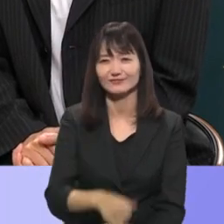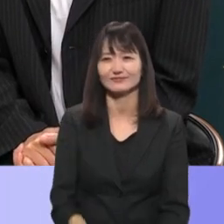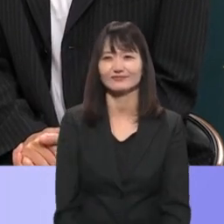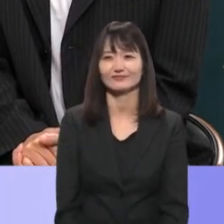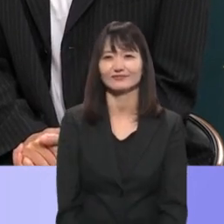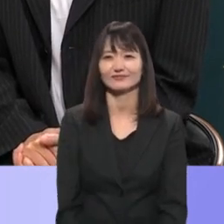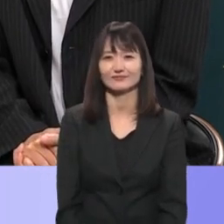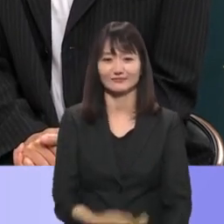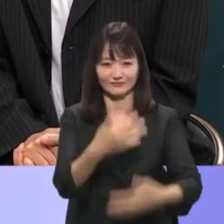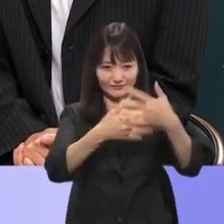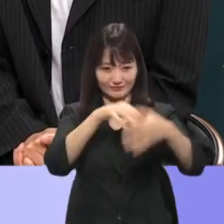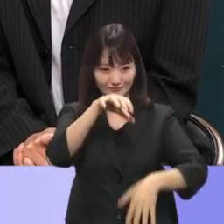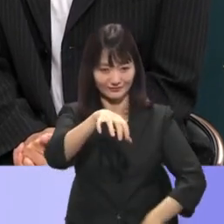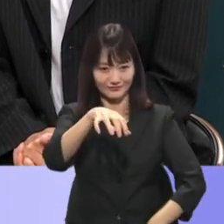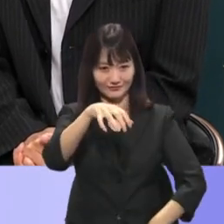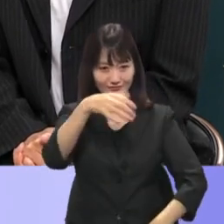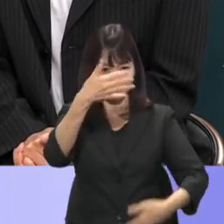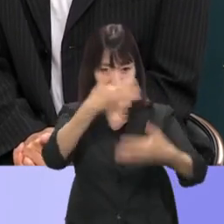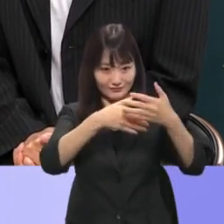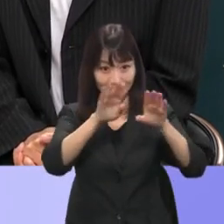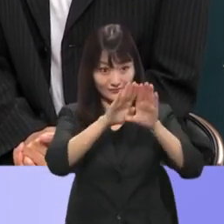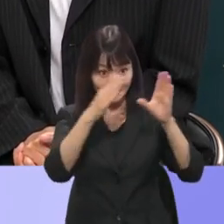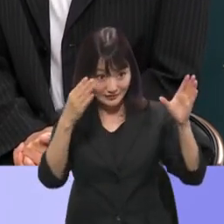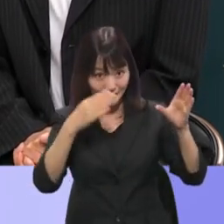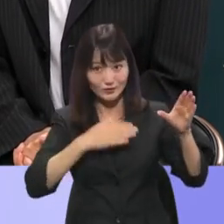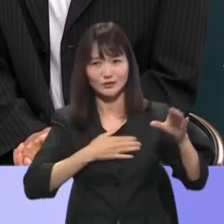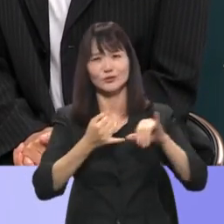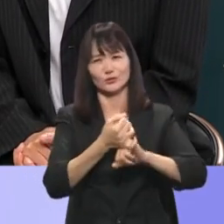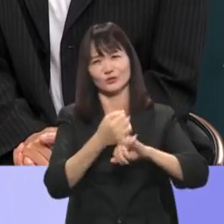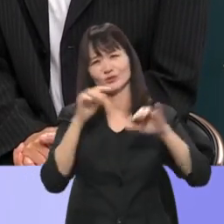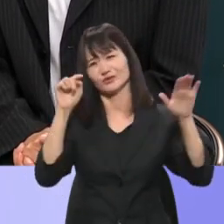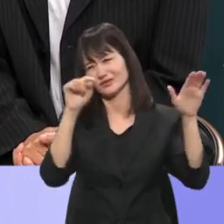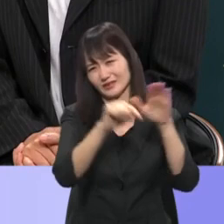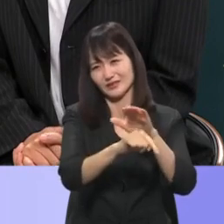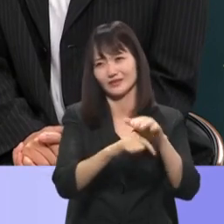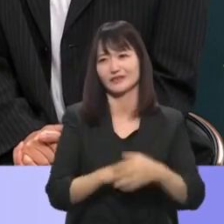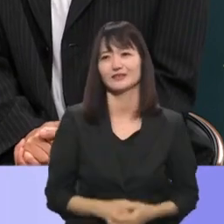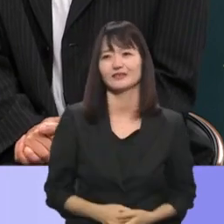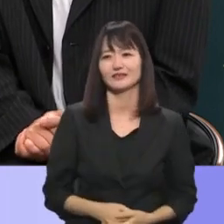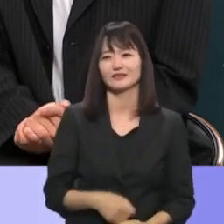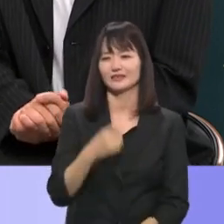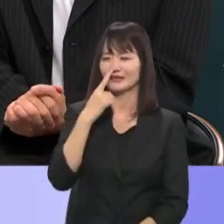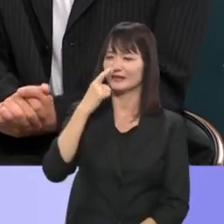영화관에서 개봉을 한다면 꼭 보러 가겠습니다 너무 멋있죠